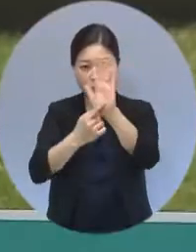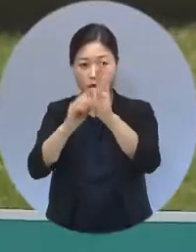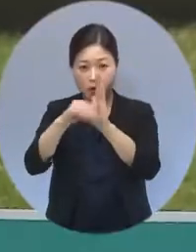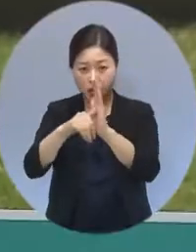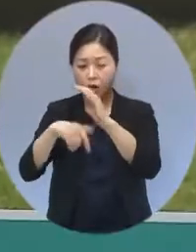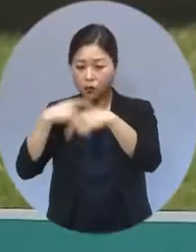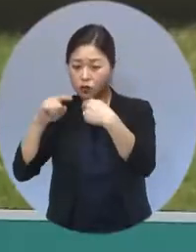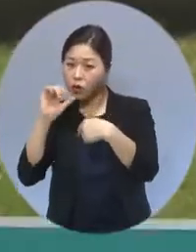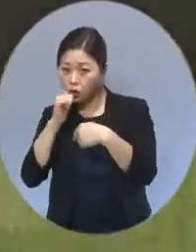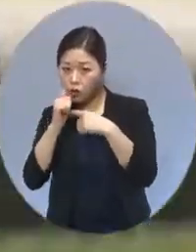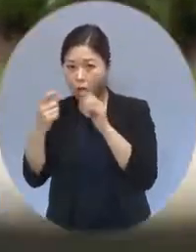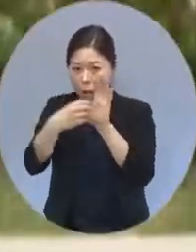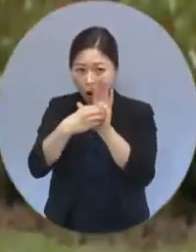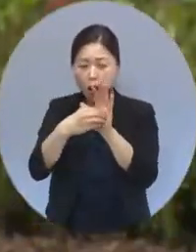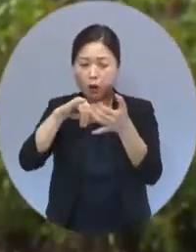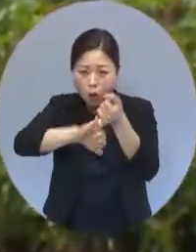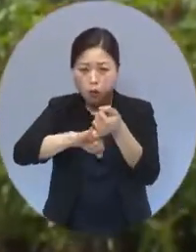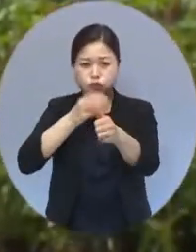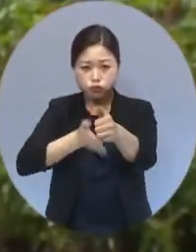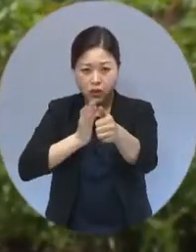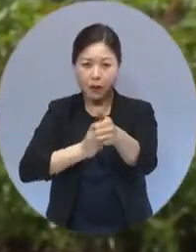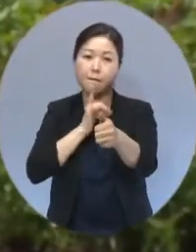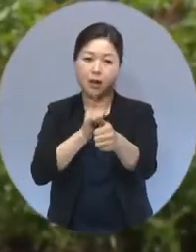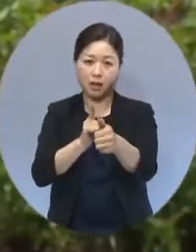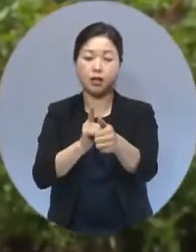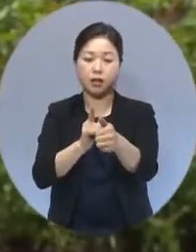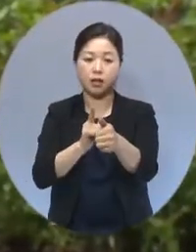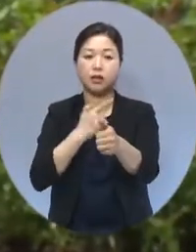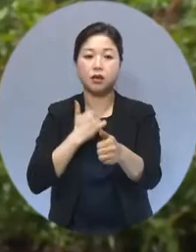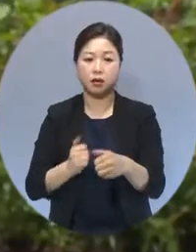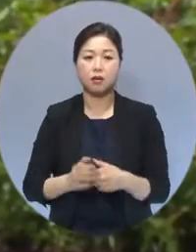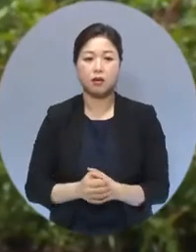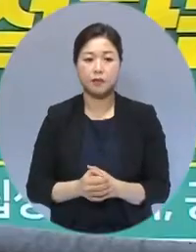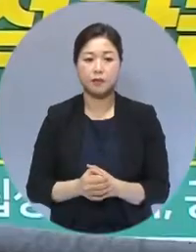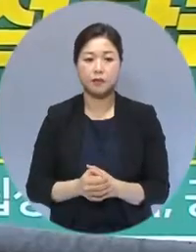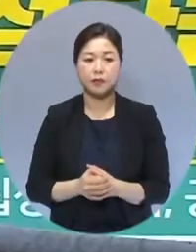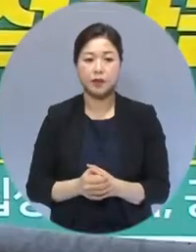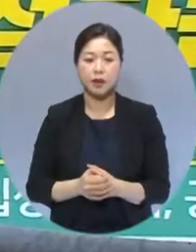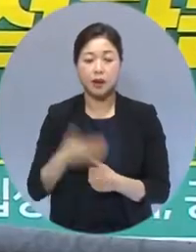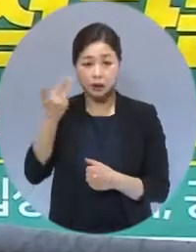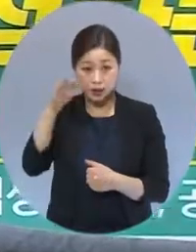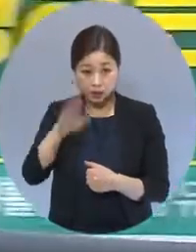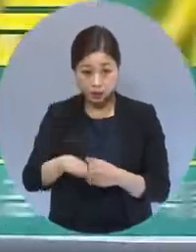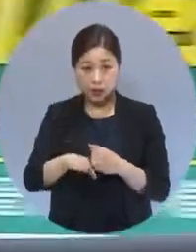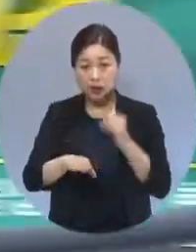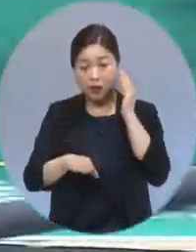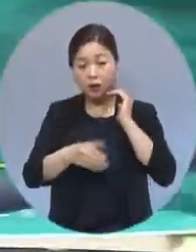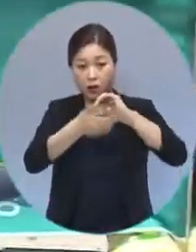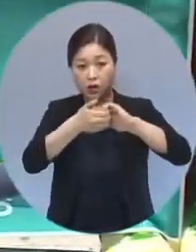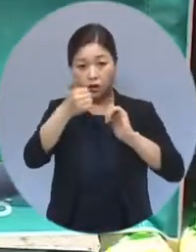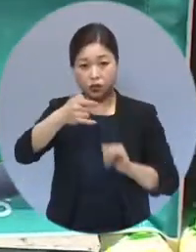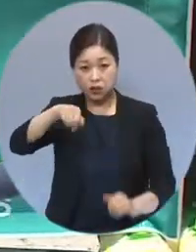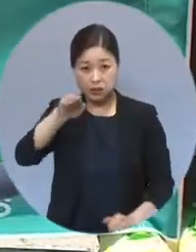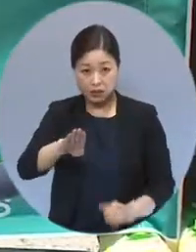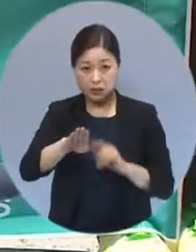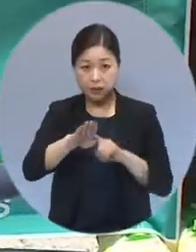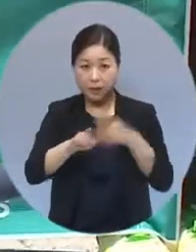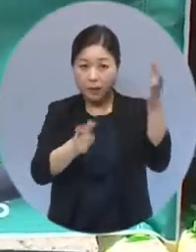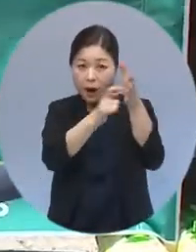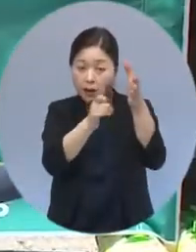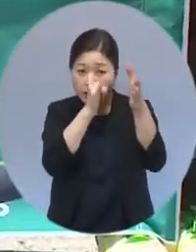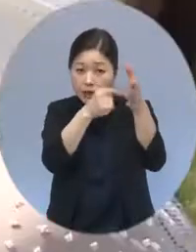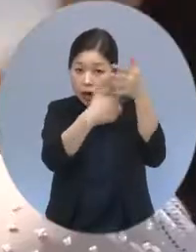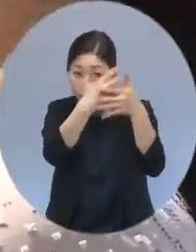제공하길 바란다고 입장을 밝힌 바 있습니다. 이러한 움직임에도 불구하고 청와대 누리집에 개시된 영상